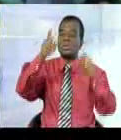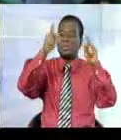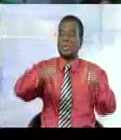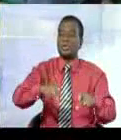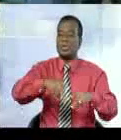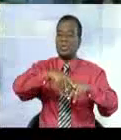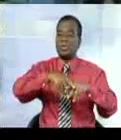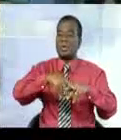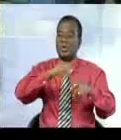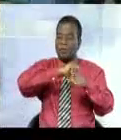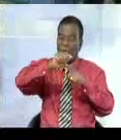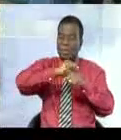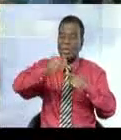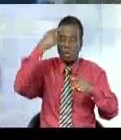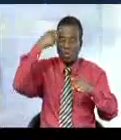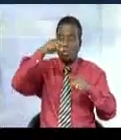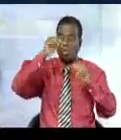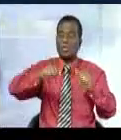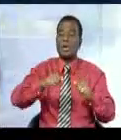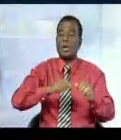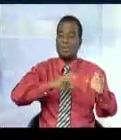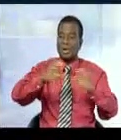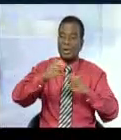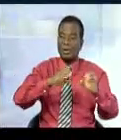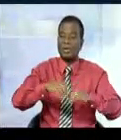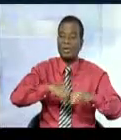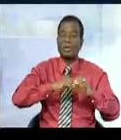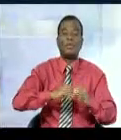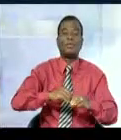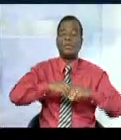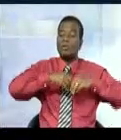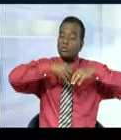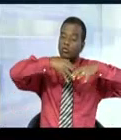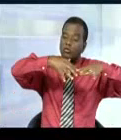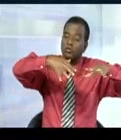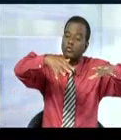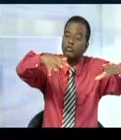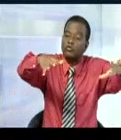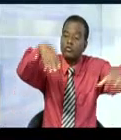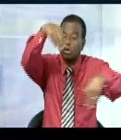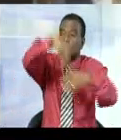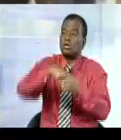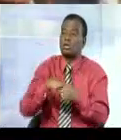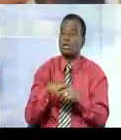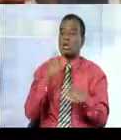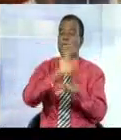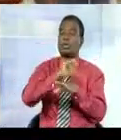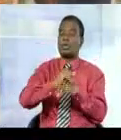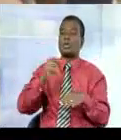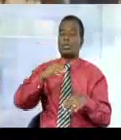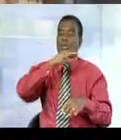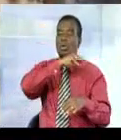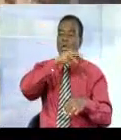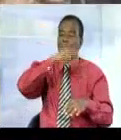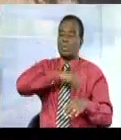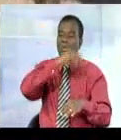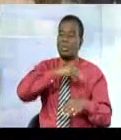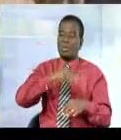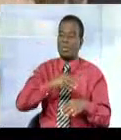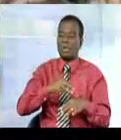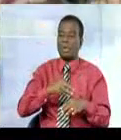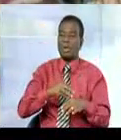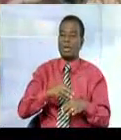commission Dialogue, Vérité et Réconciliation vont investir le territoire national. Ils auront pour mission d'auditionner les victimes